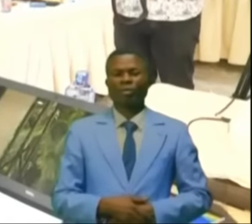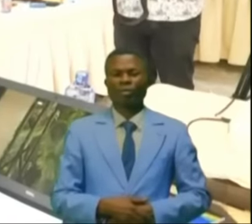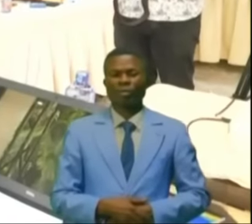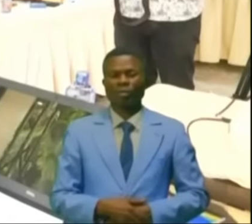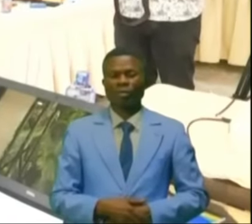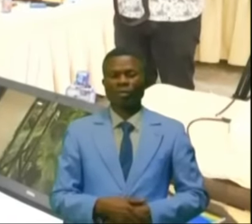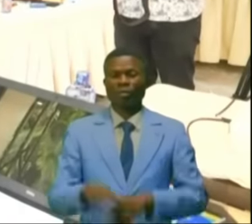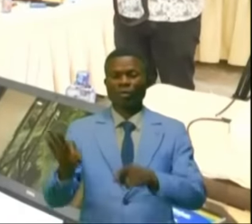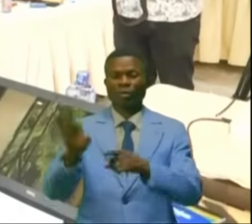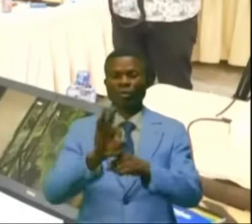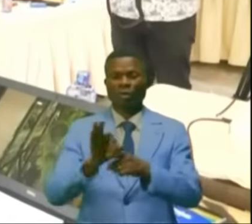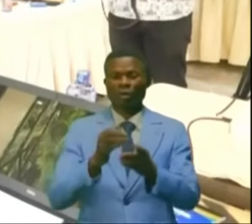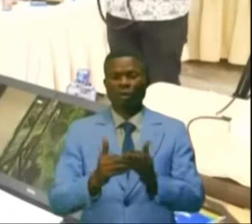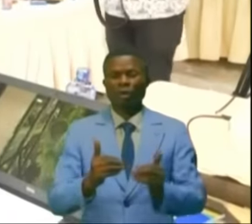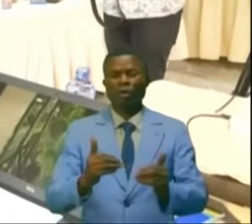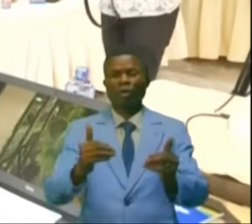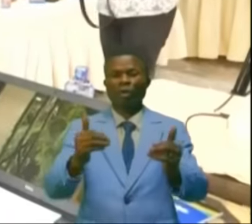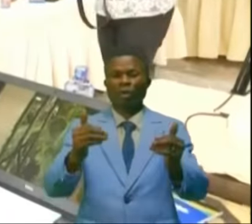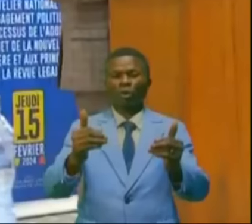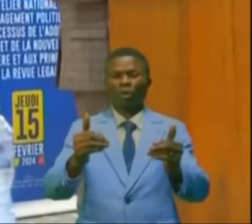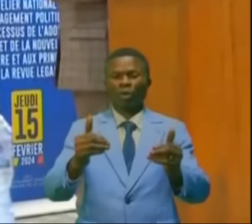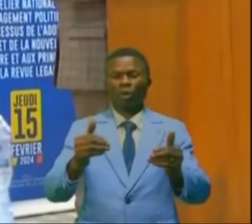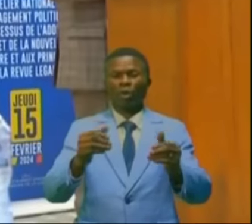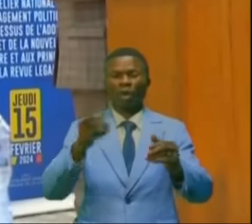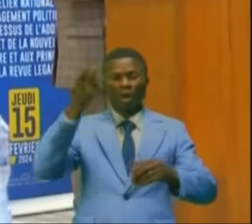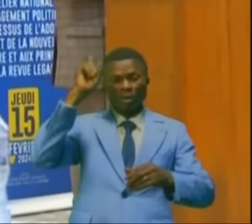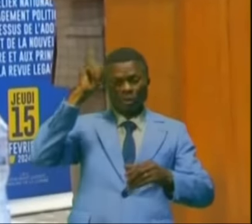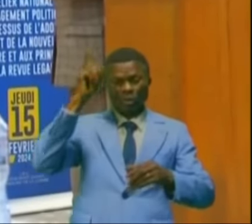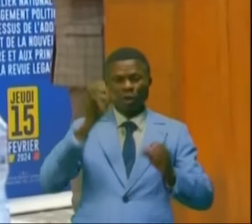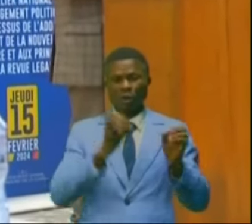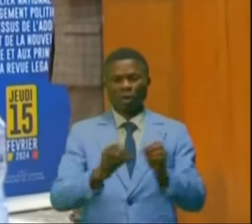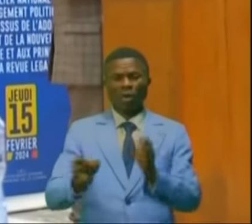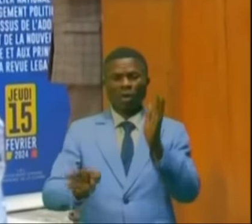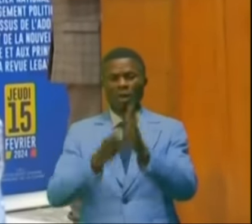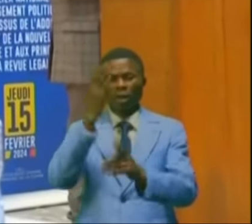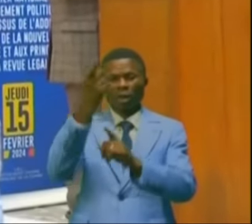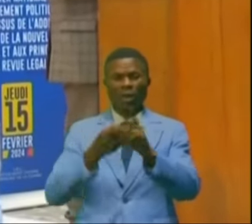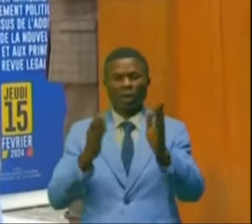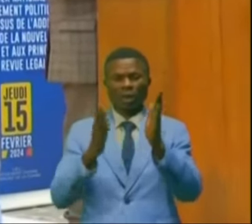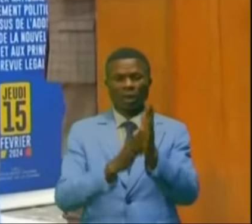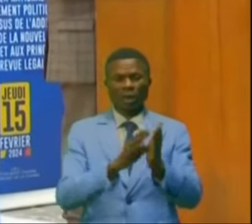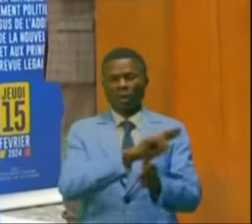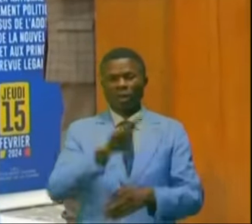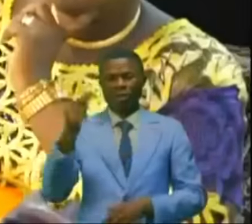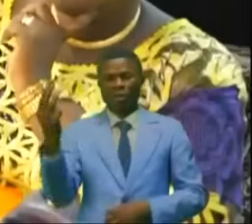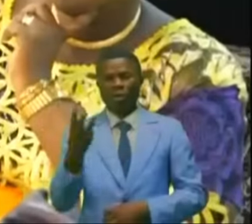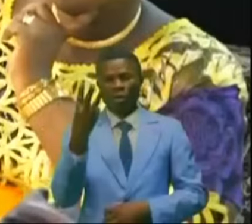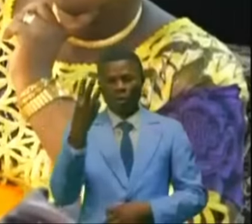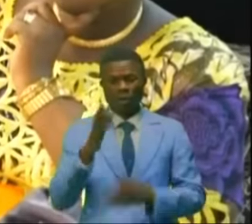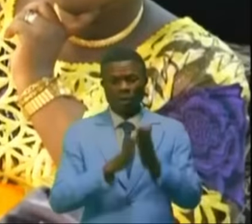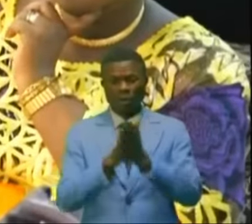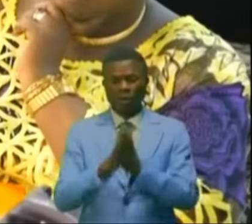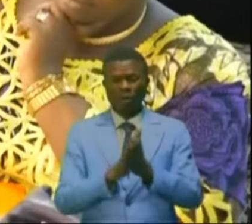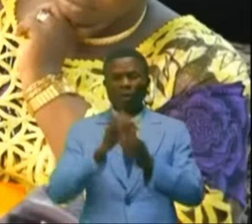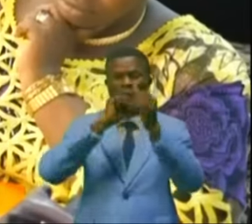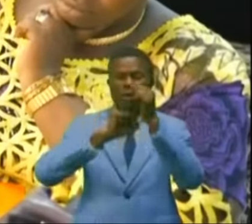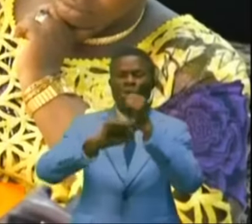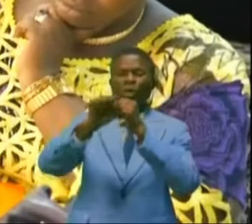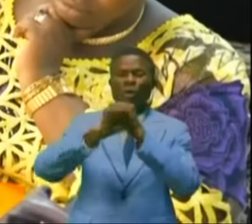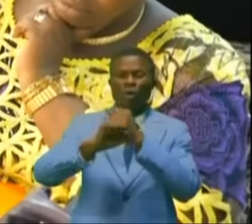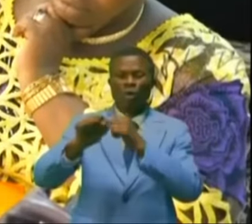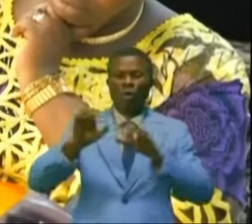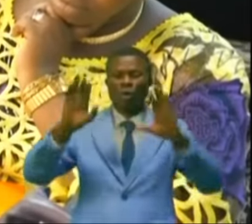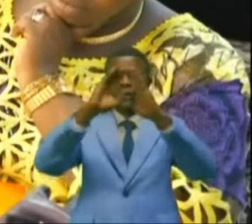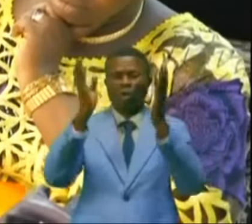Ces assises font suite à celles organisées le 14 septembre 2023, axé sur la sensibilisation des